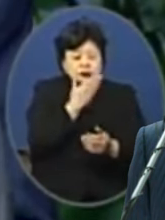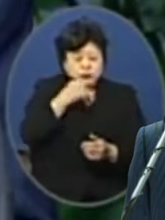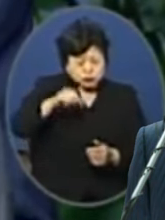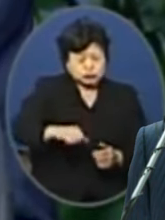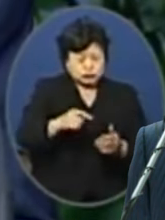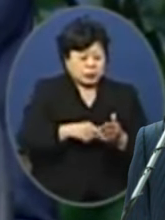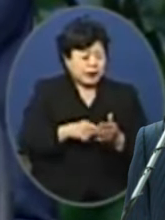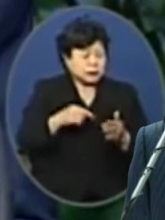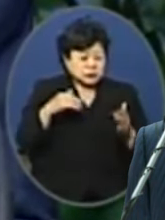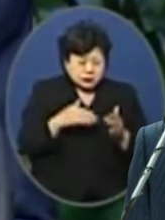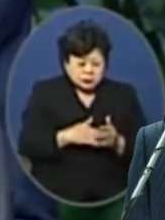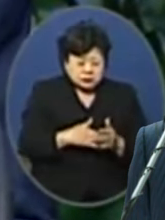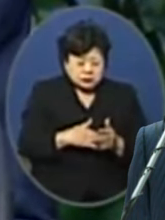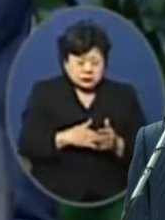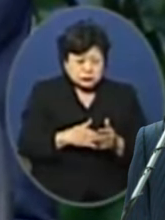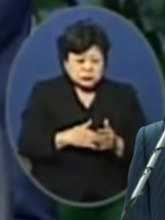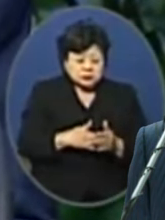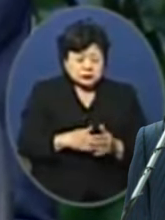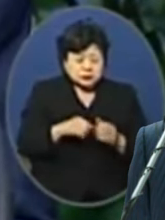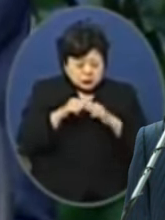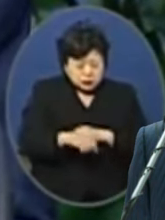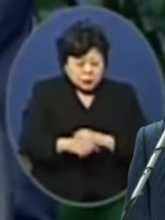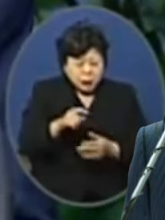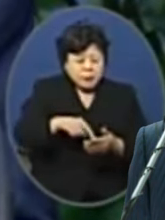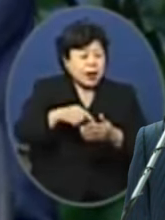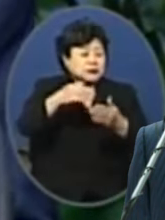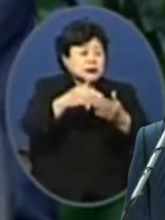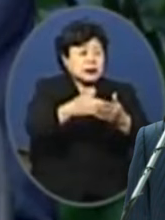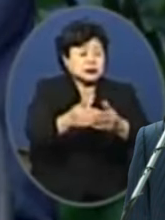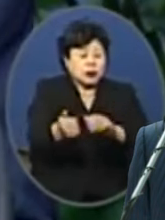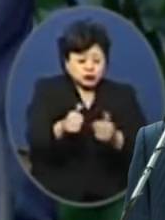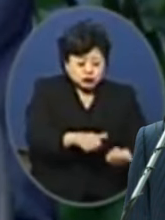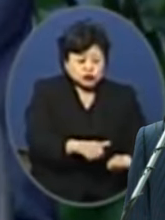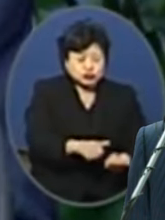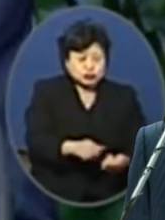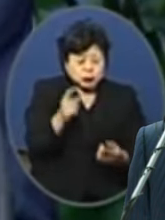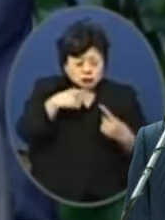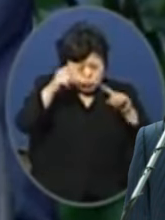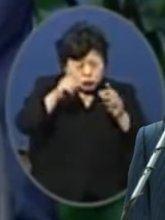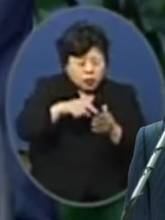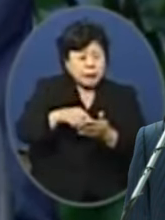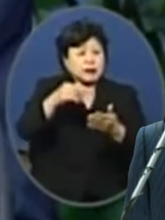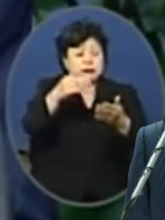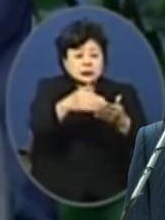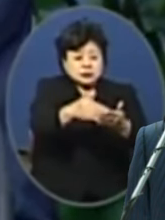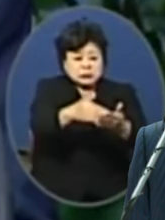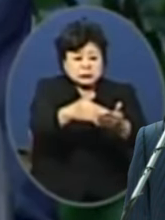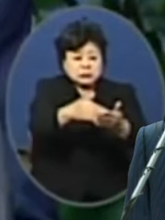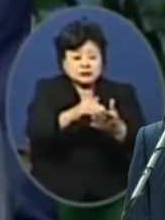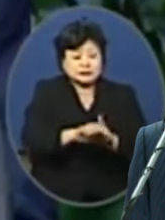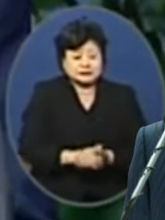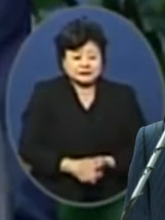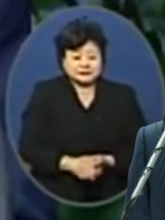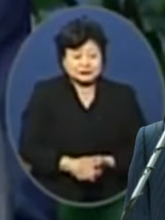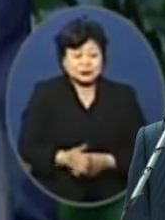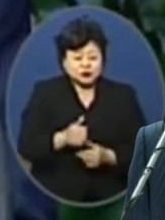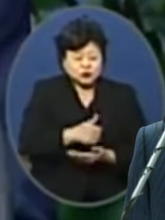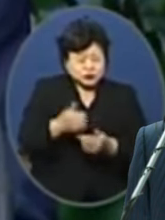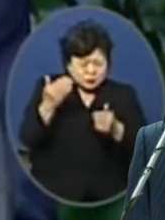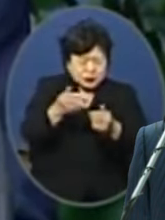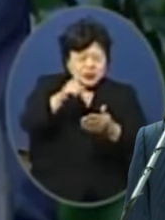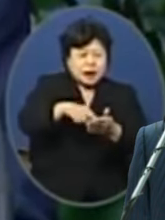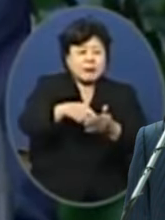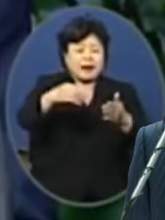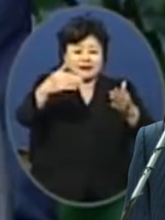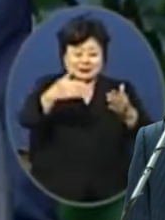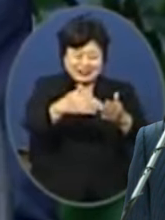갚았어요 아멘 낭패와 실망도 갚고 죽음과 지옥도 갚았어요 아멘 주께서 다 갚아